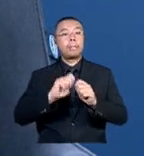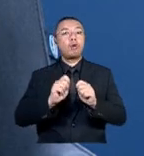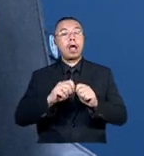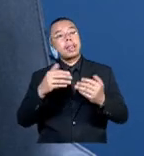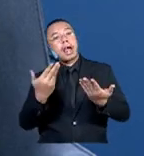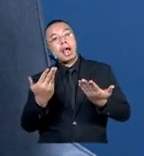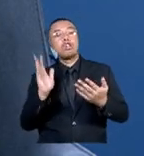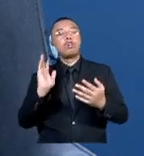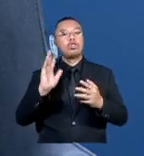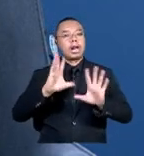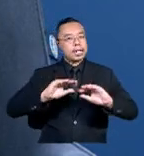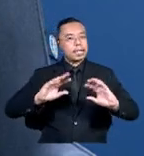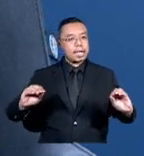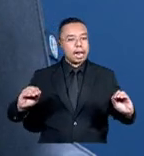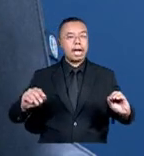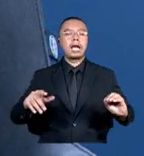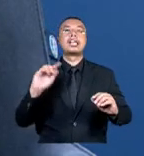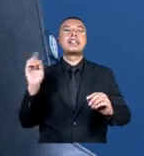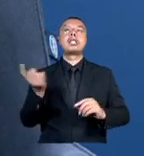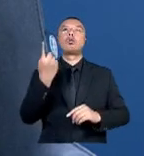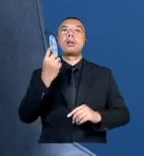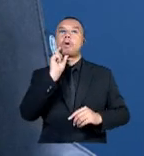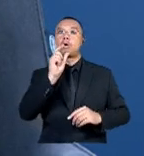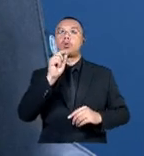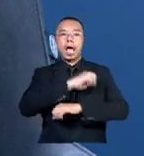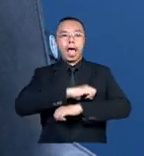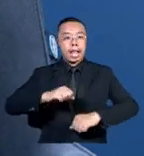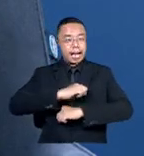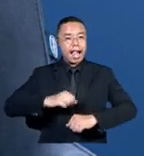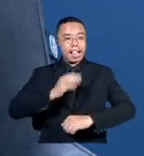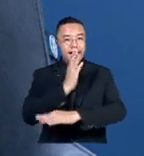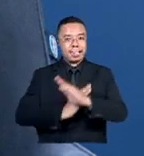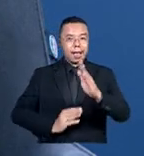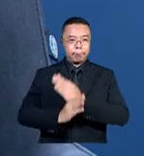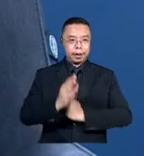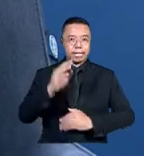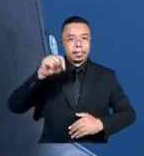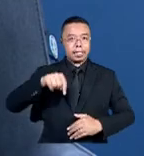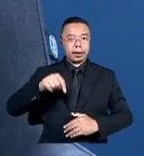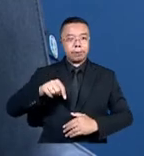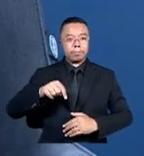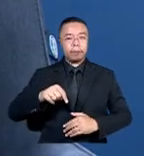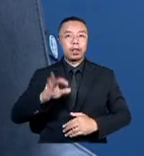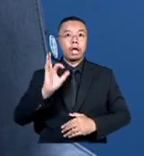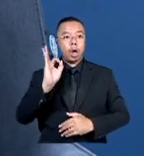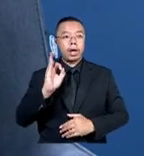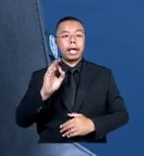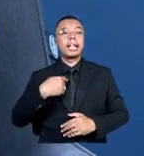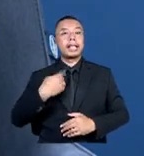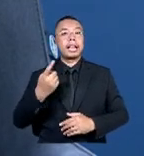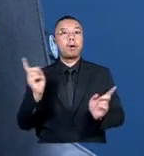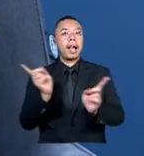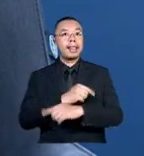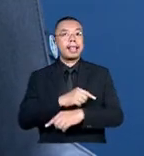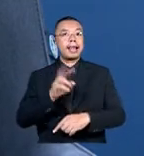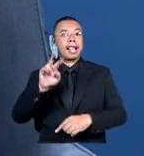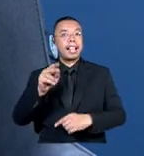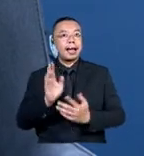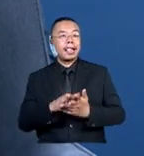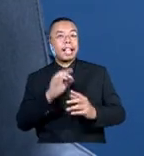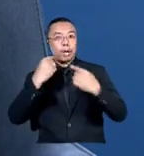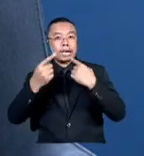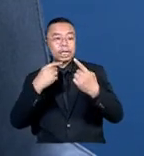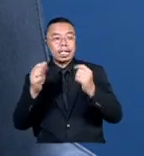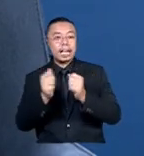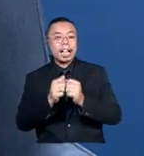atau mungkin memang sudah dilakukan utamanya untuk atlet-atlet penyandang disabilitas ini. Nah baik, kalau begitu saya langsung saja mau ngobrol-ngobrol